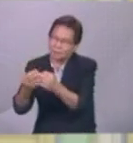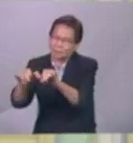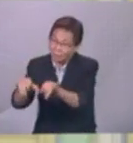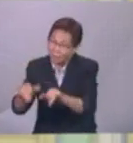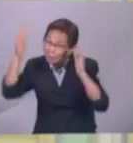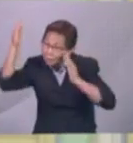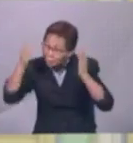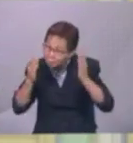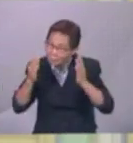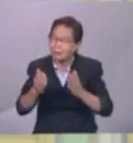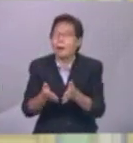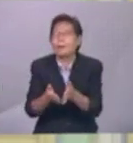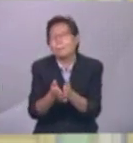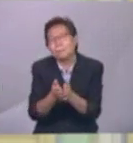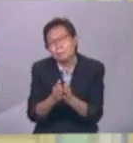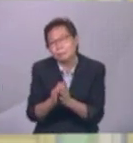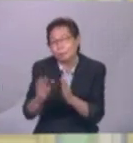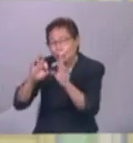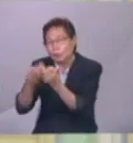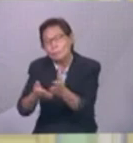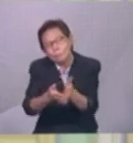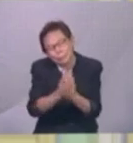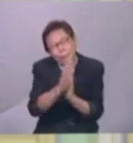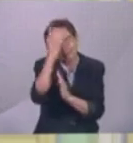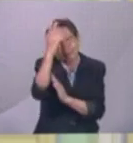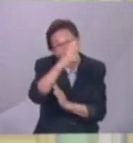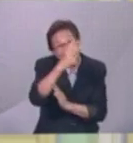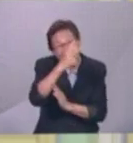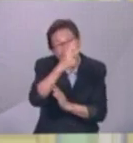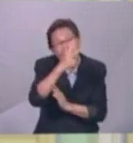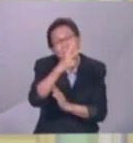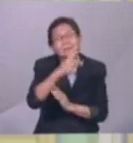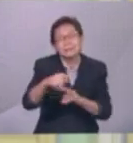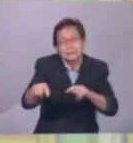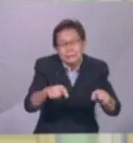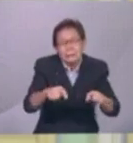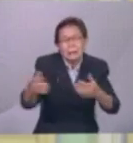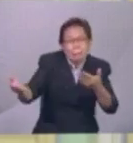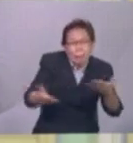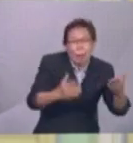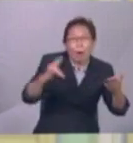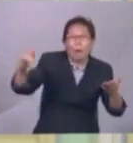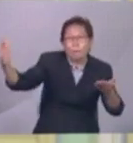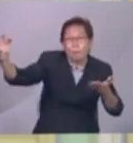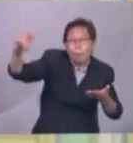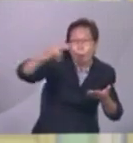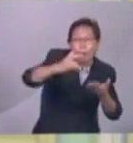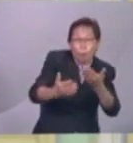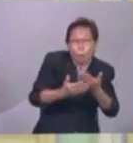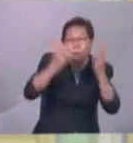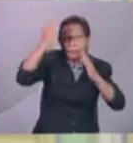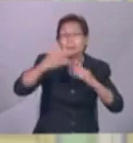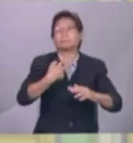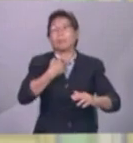Indonesia yang mitos piye kerajaan mengambil tindakan untuk membawa pulang rakyat kita yang terkandung